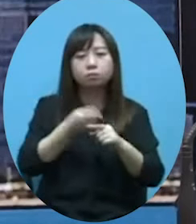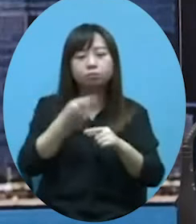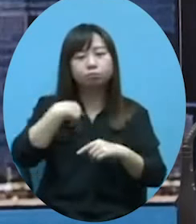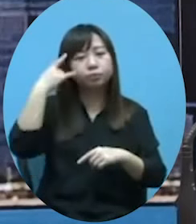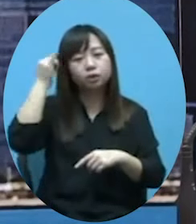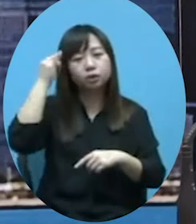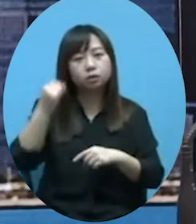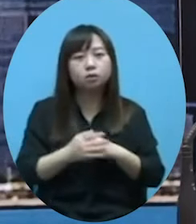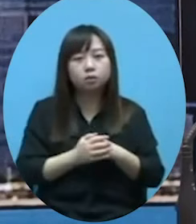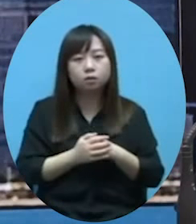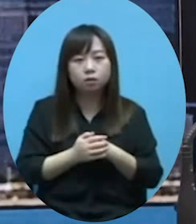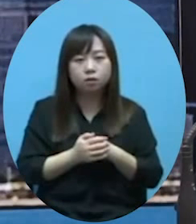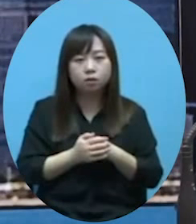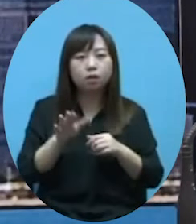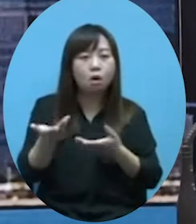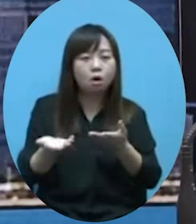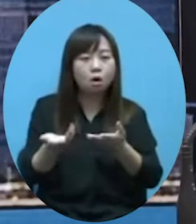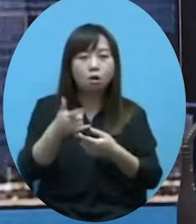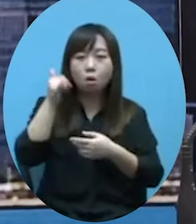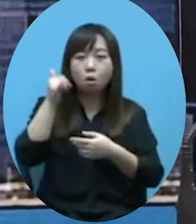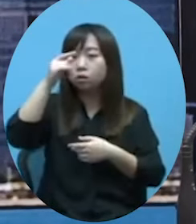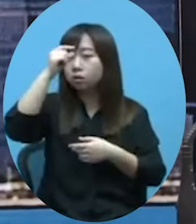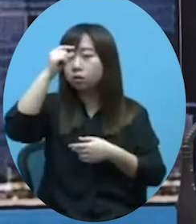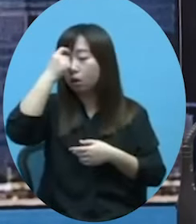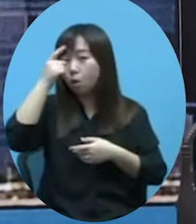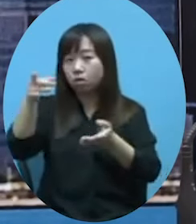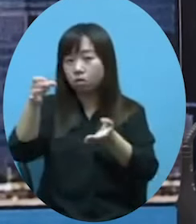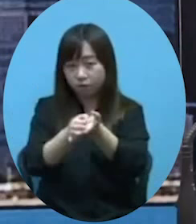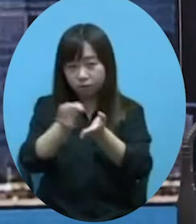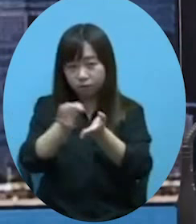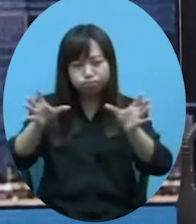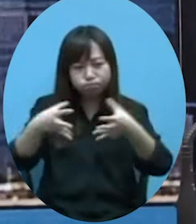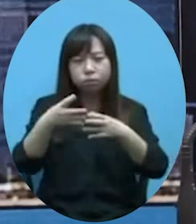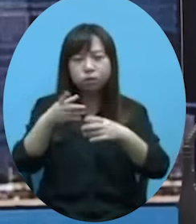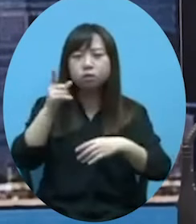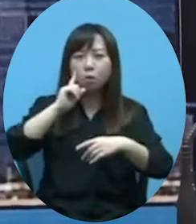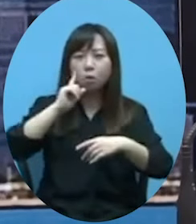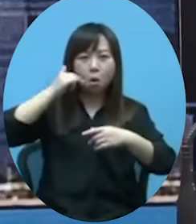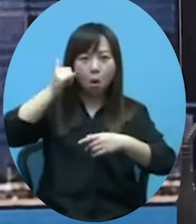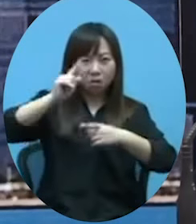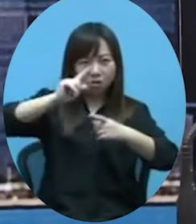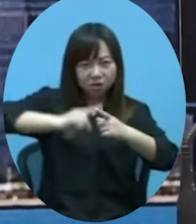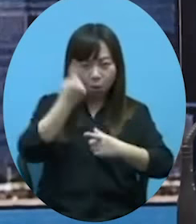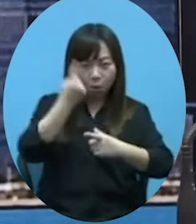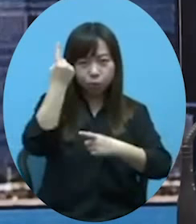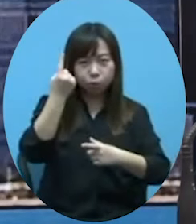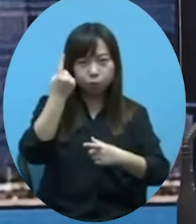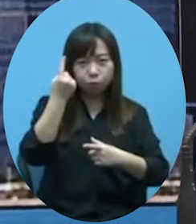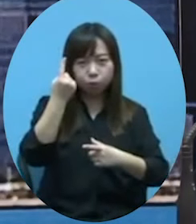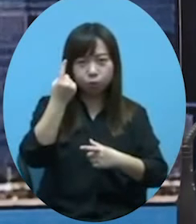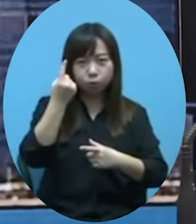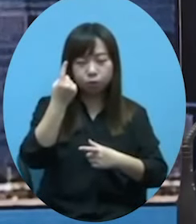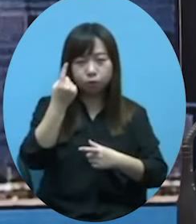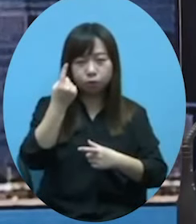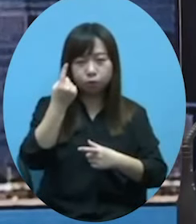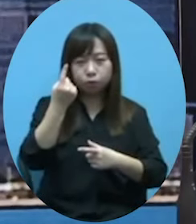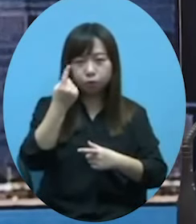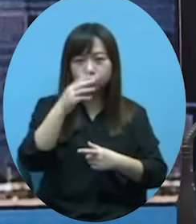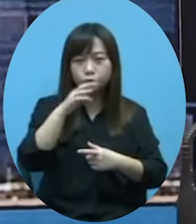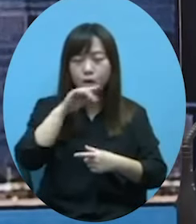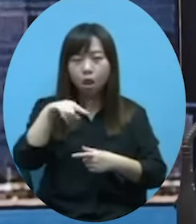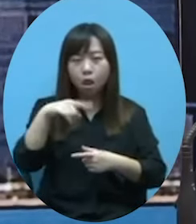不知道但是因為他們去了那個印度的地方一起去都去了整個月即就算是其